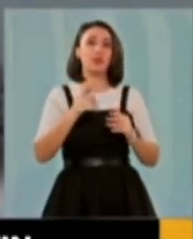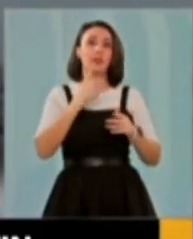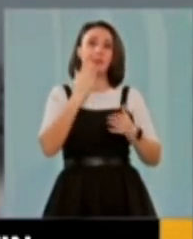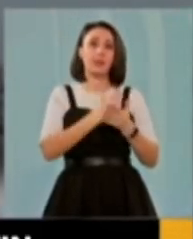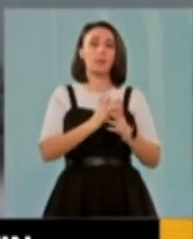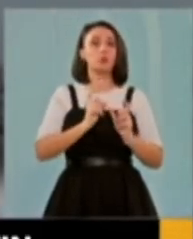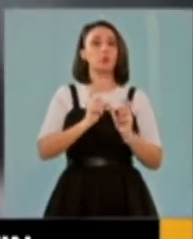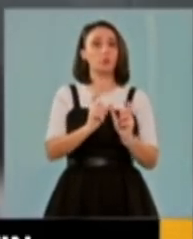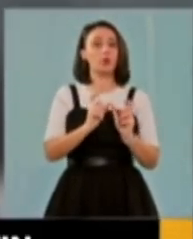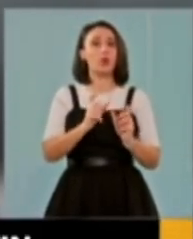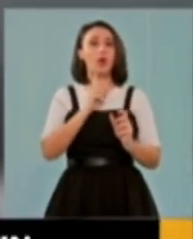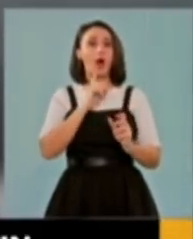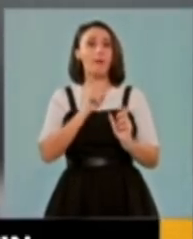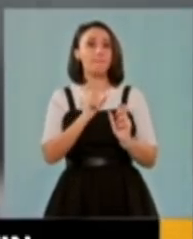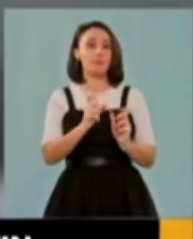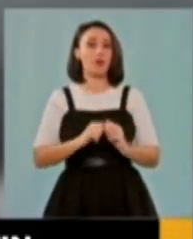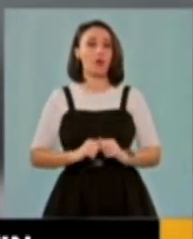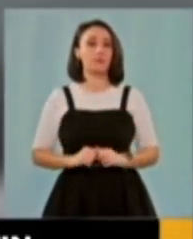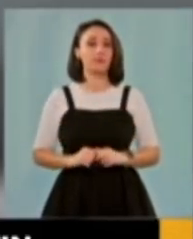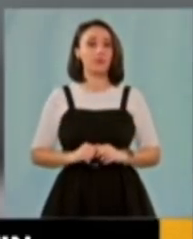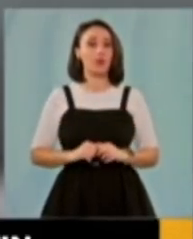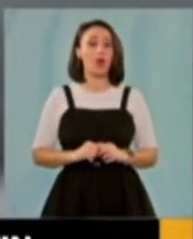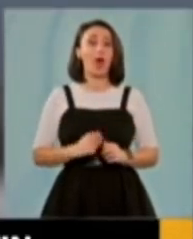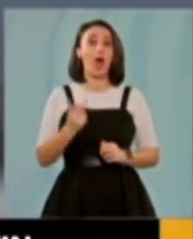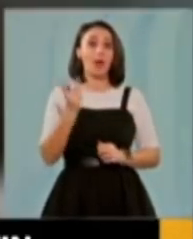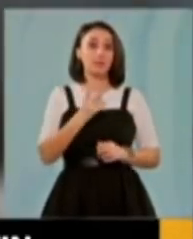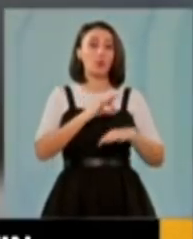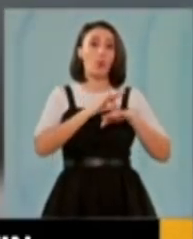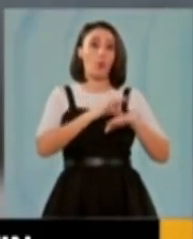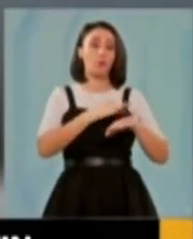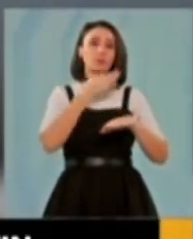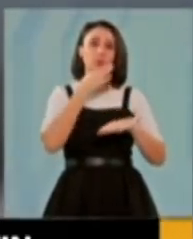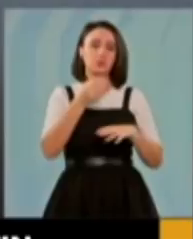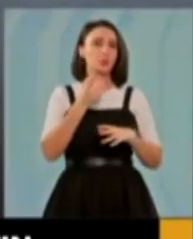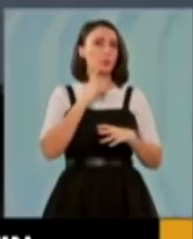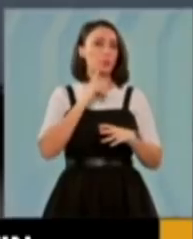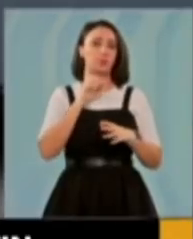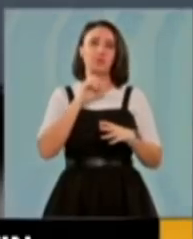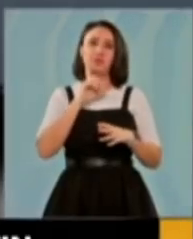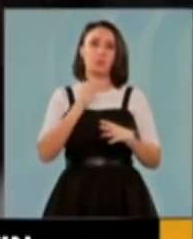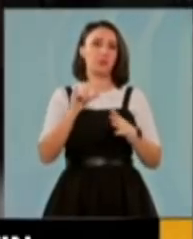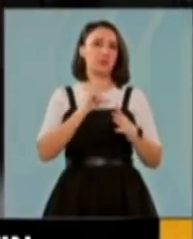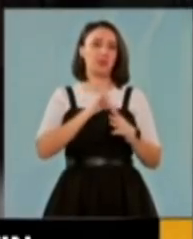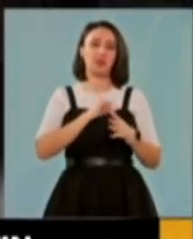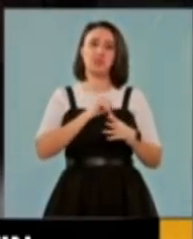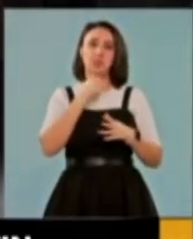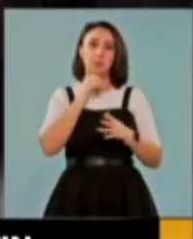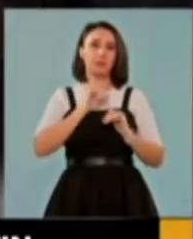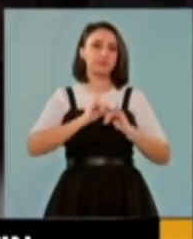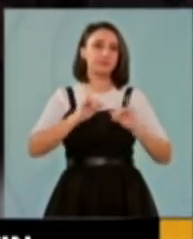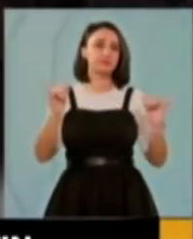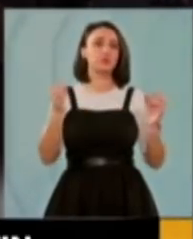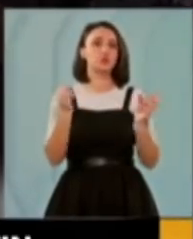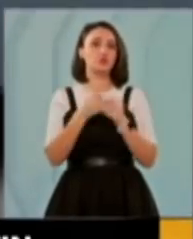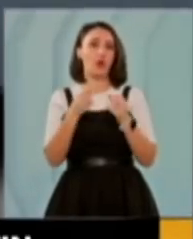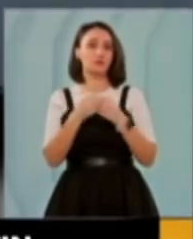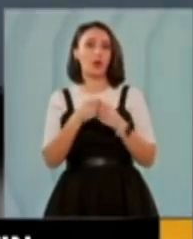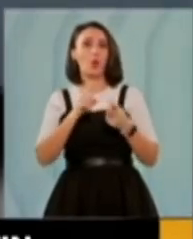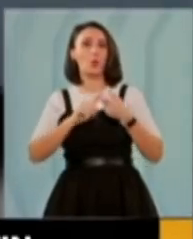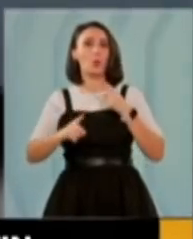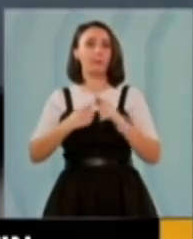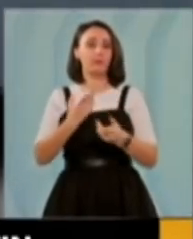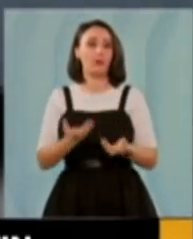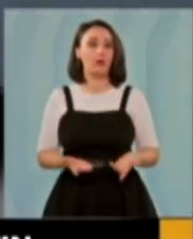conform Londrei cei doi lideri au fost de acord că escaladarea tensiunilor nu este interesul nimănui premierul britanic spune că a